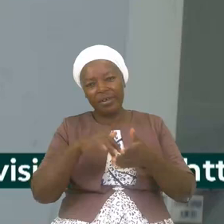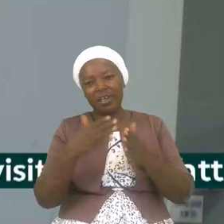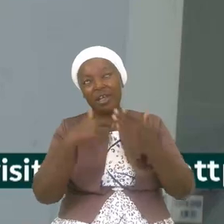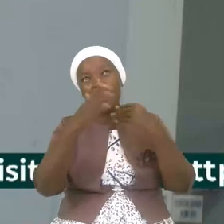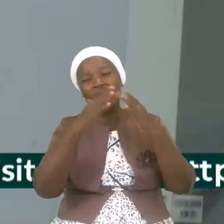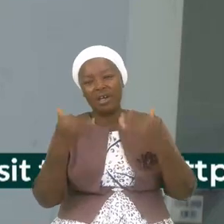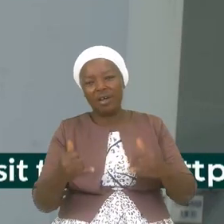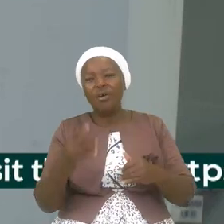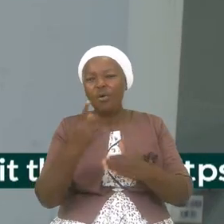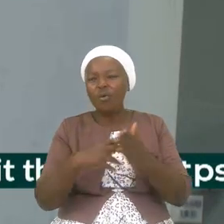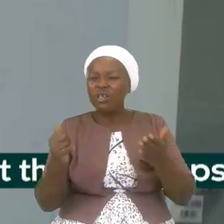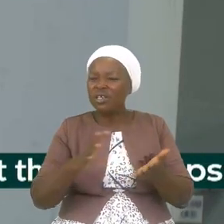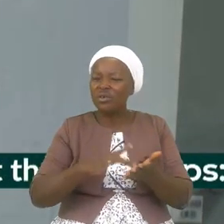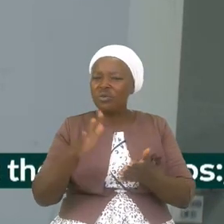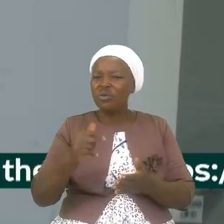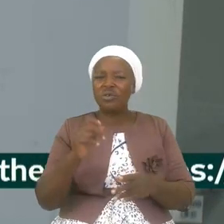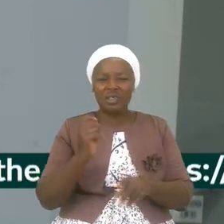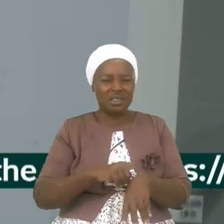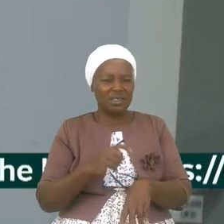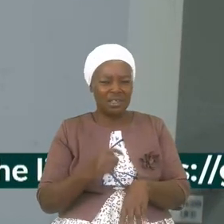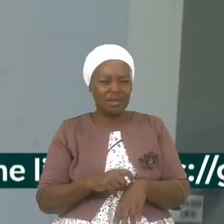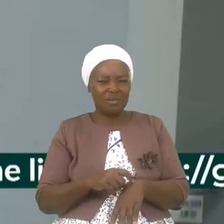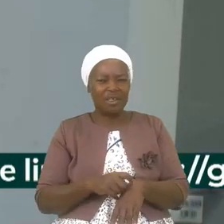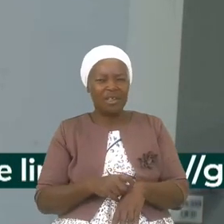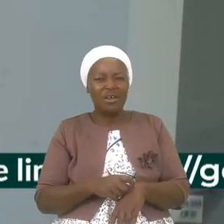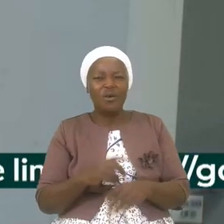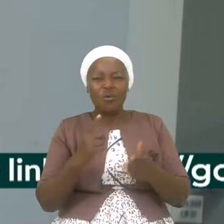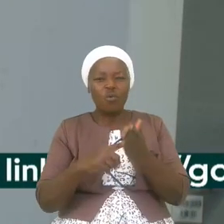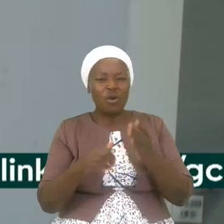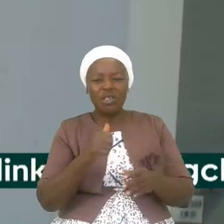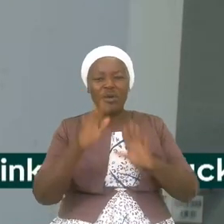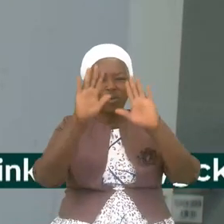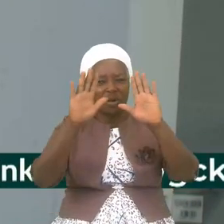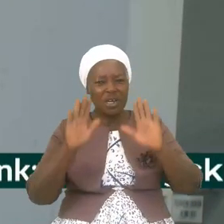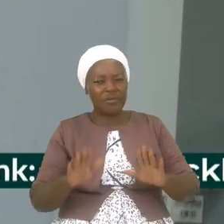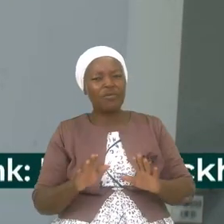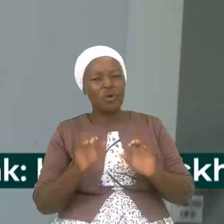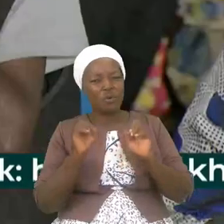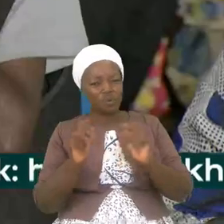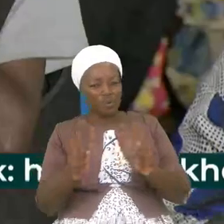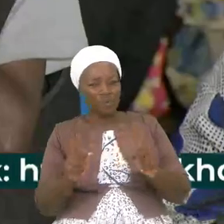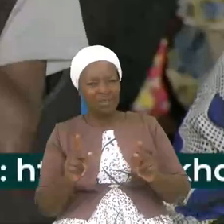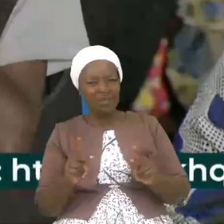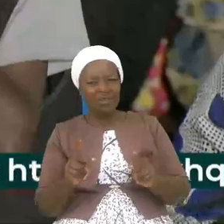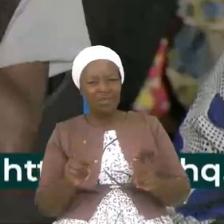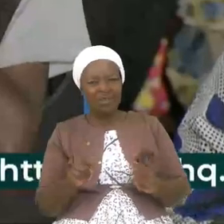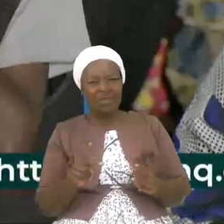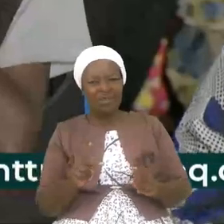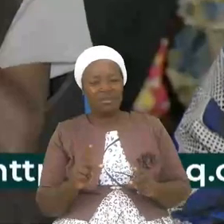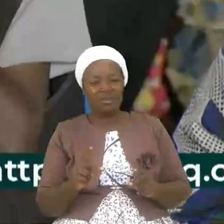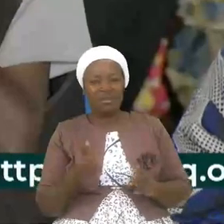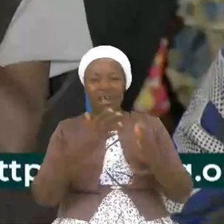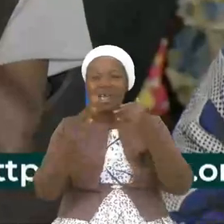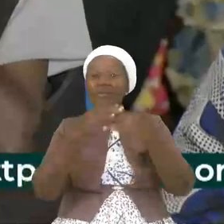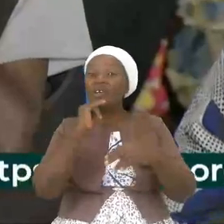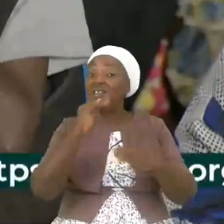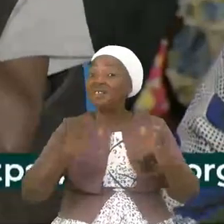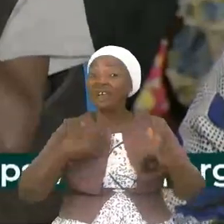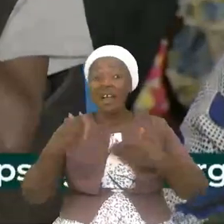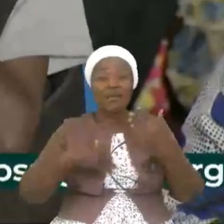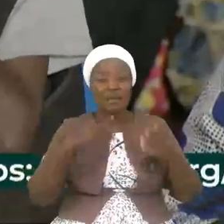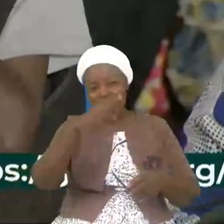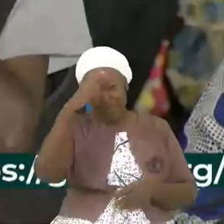veuillez demander aux conseillers, ils vous aideront. Quel privilège merveilleux! Le ciel se